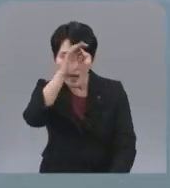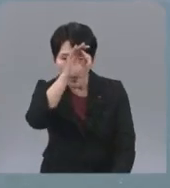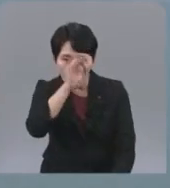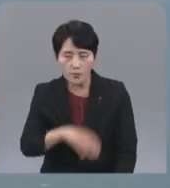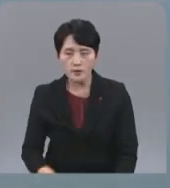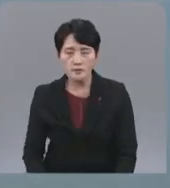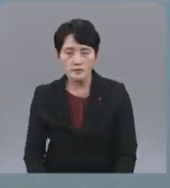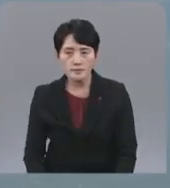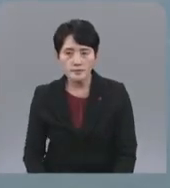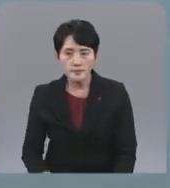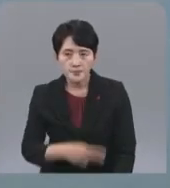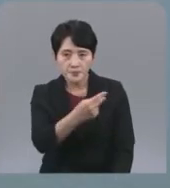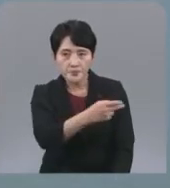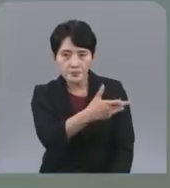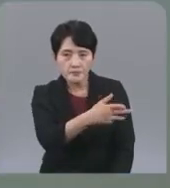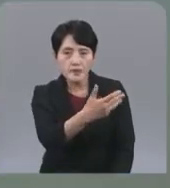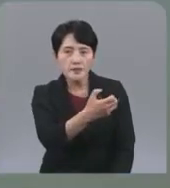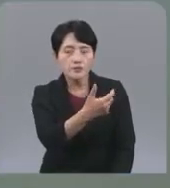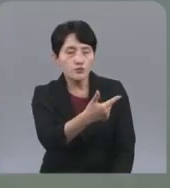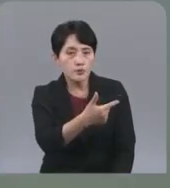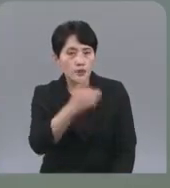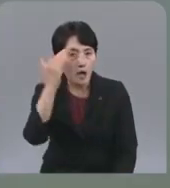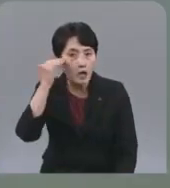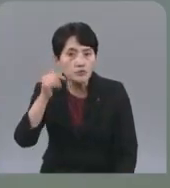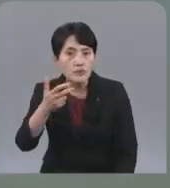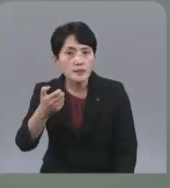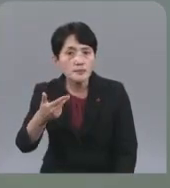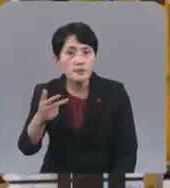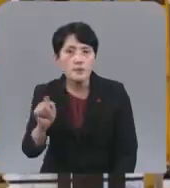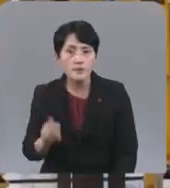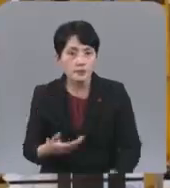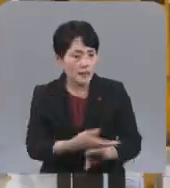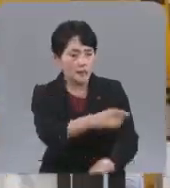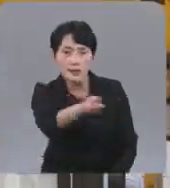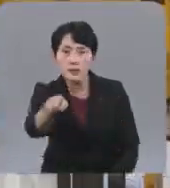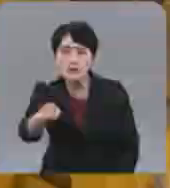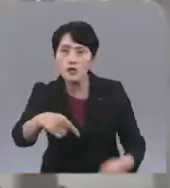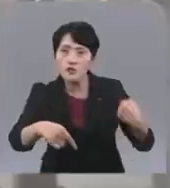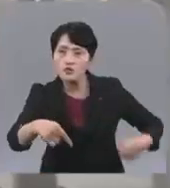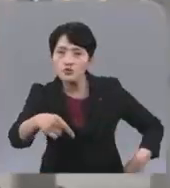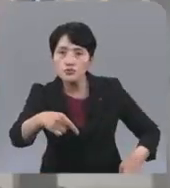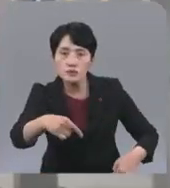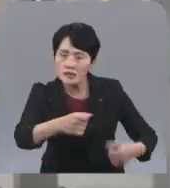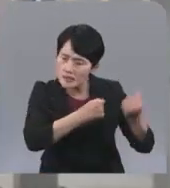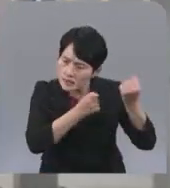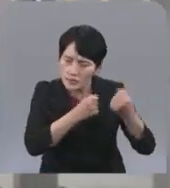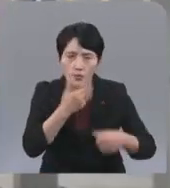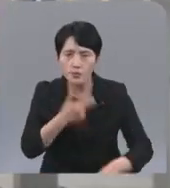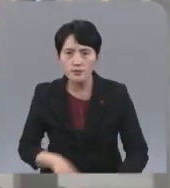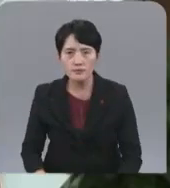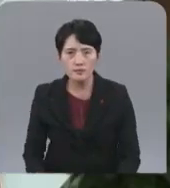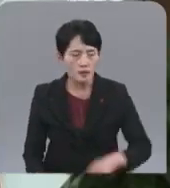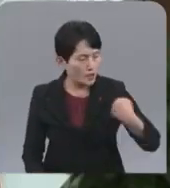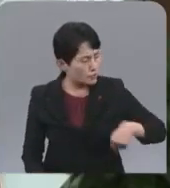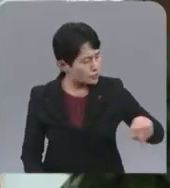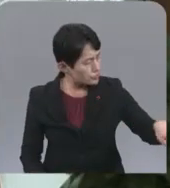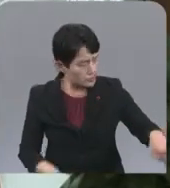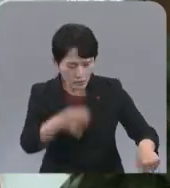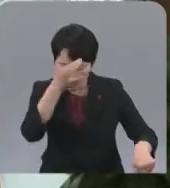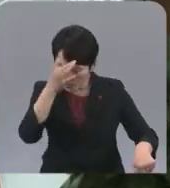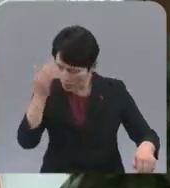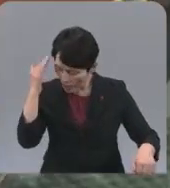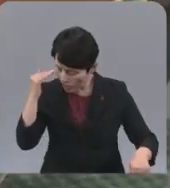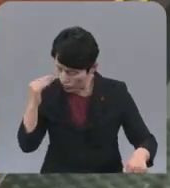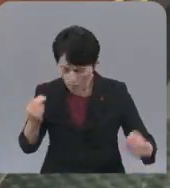chiffres baisser la Bok a évoqué par ailleurs l'indépendance chinoise en matière de biens intermédiaire et la hausse de sa compétence